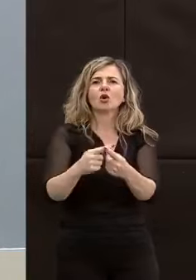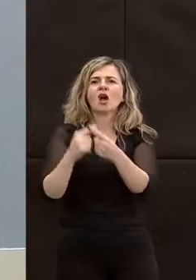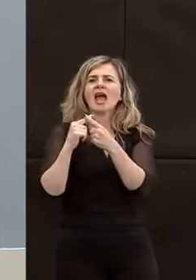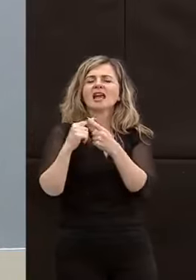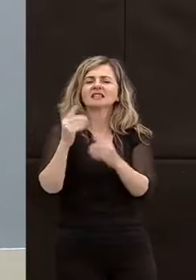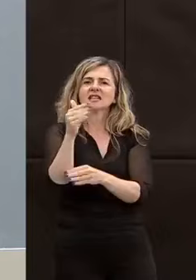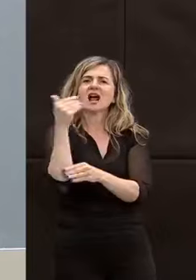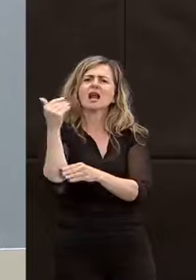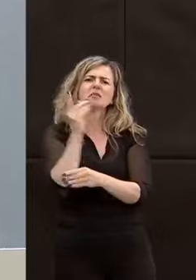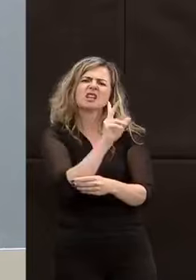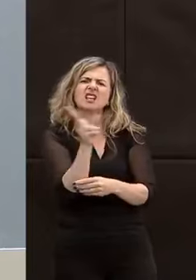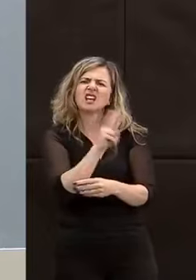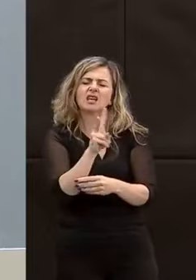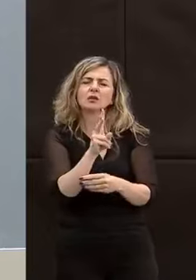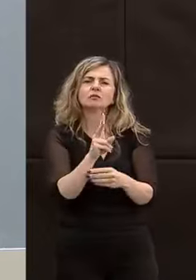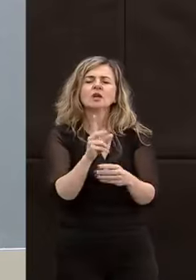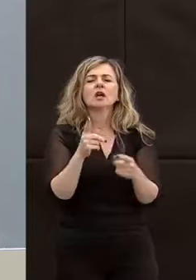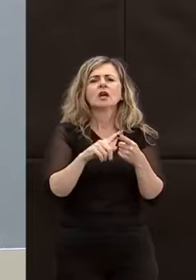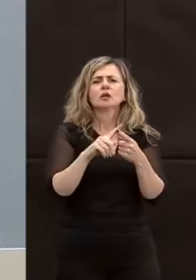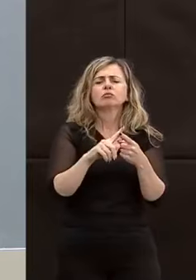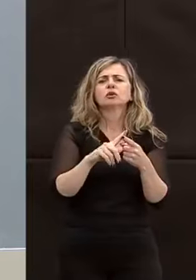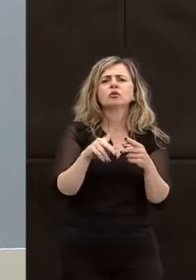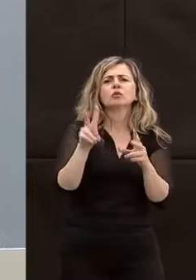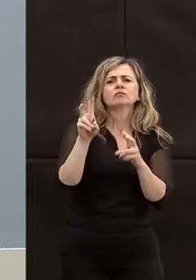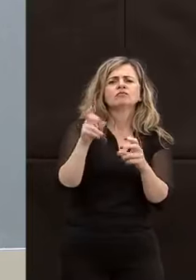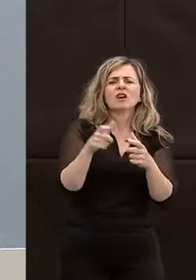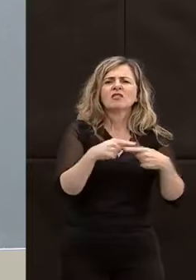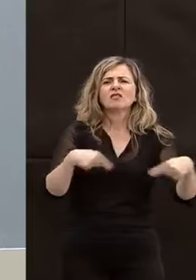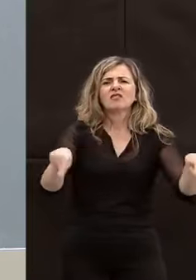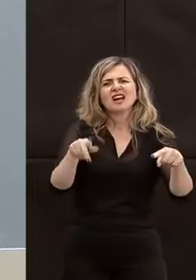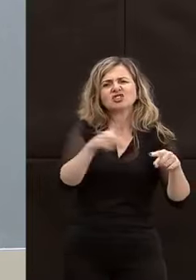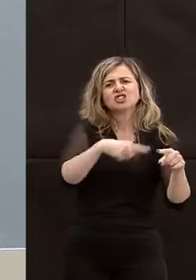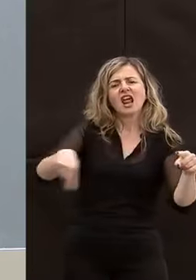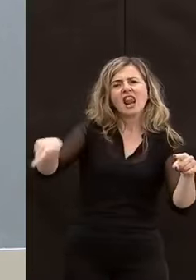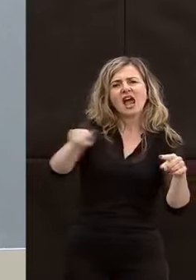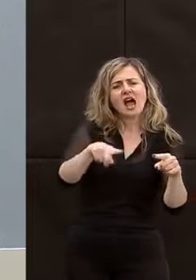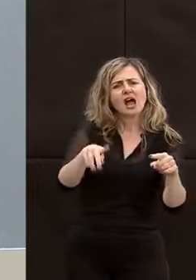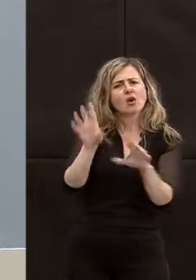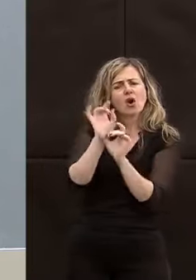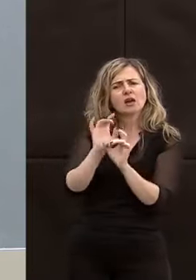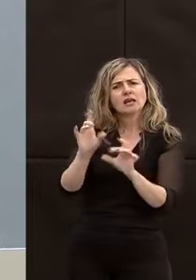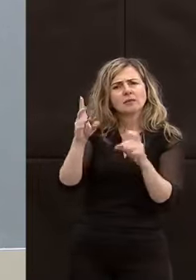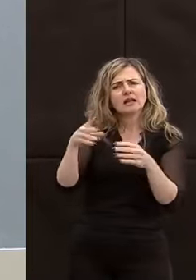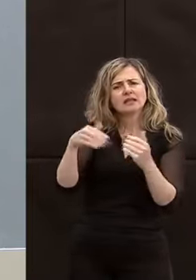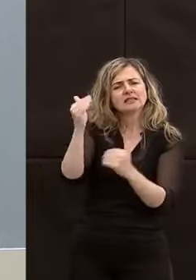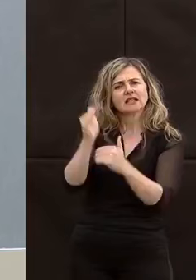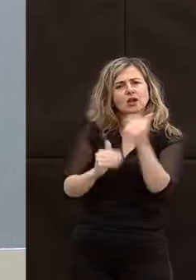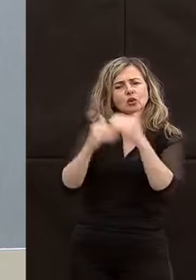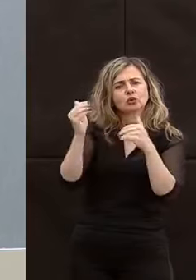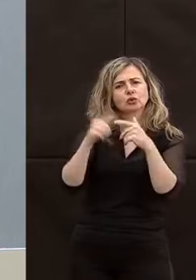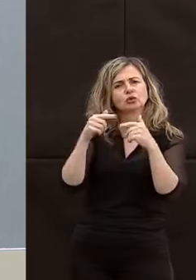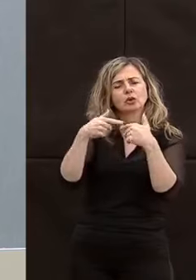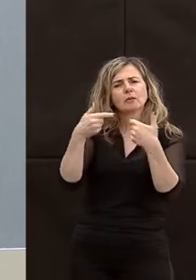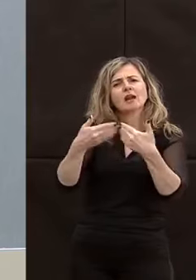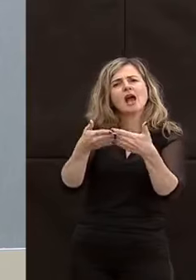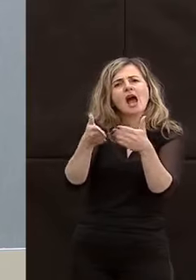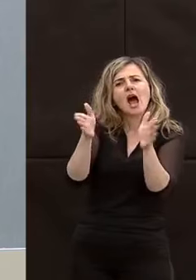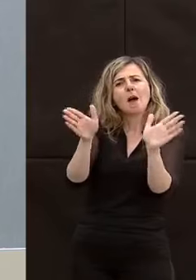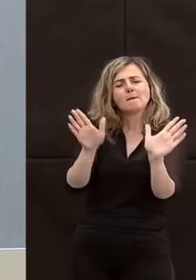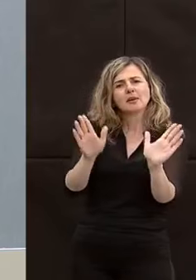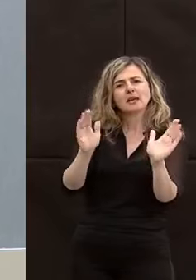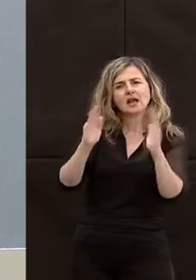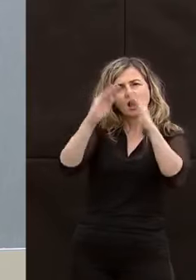la fascia lago viene liberalizzata la costruzione per ampliare l'immobile a